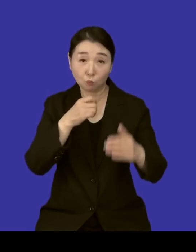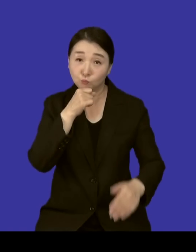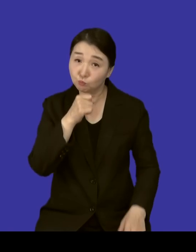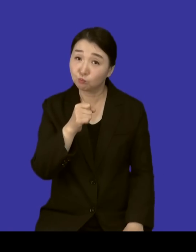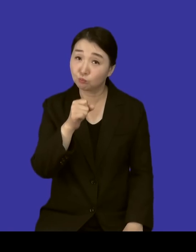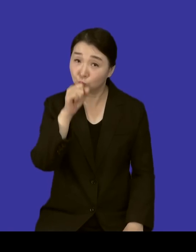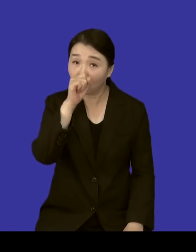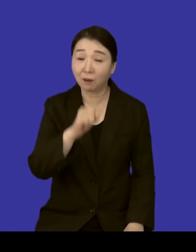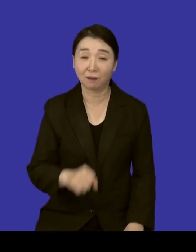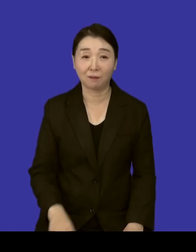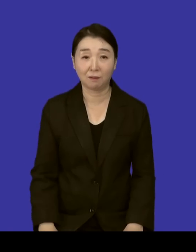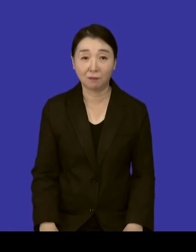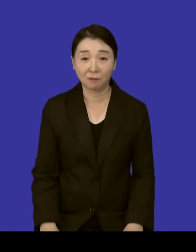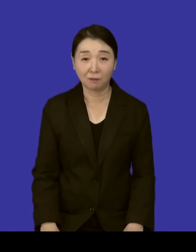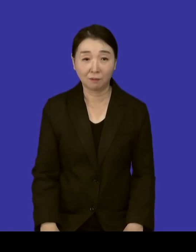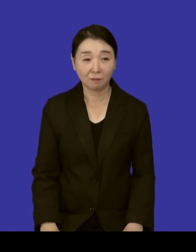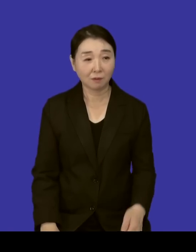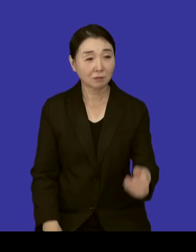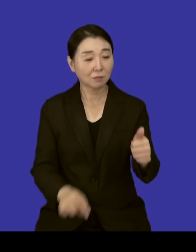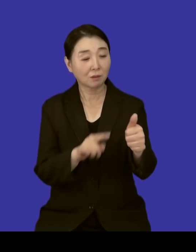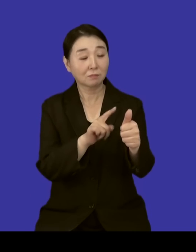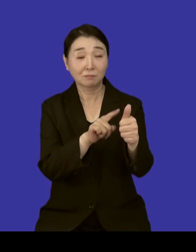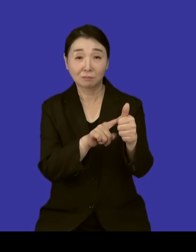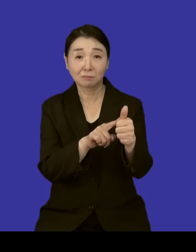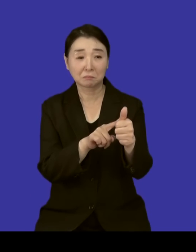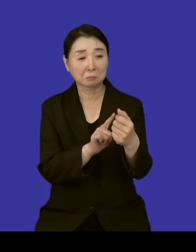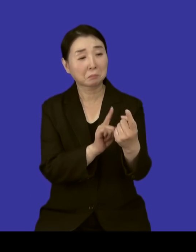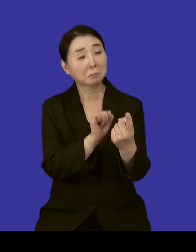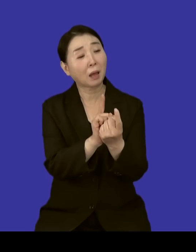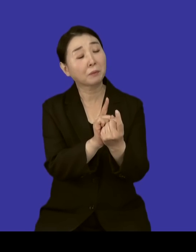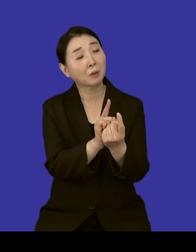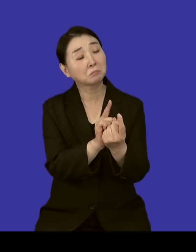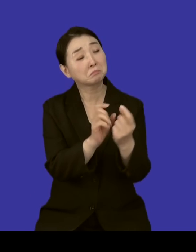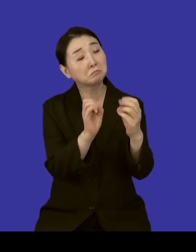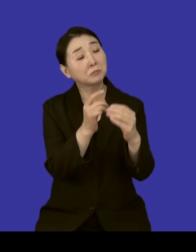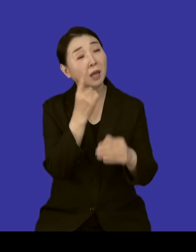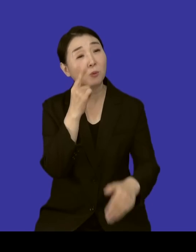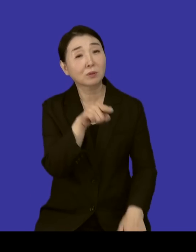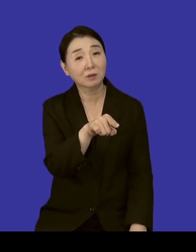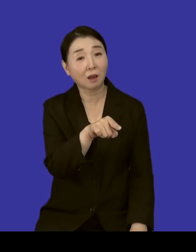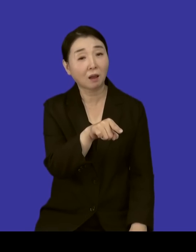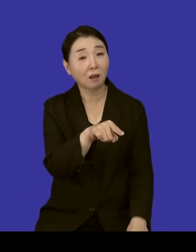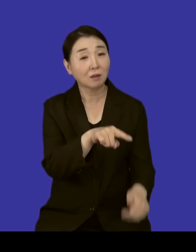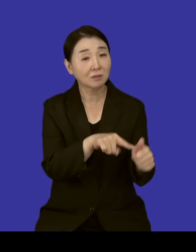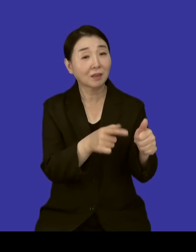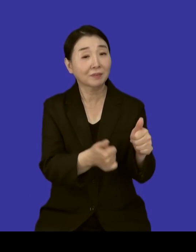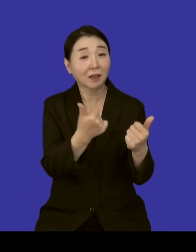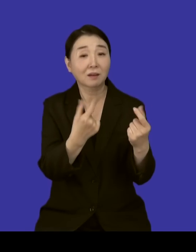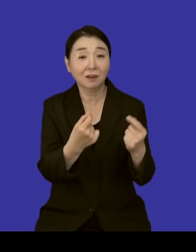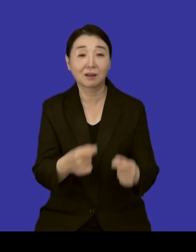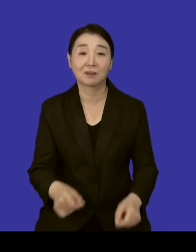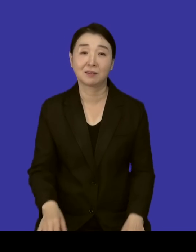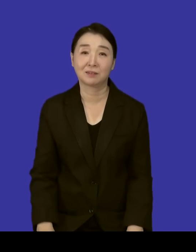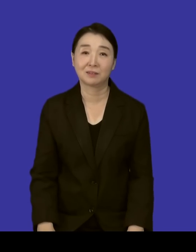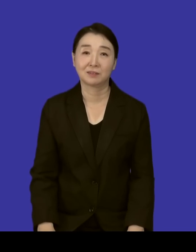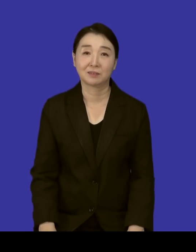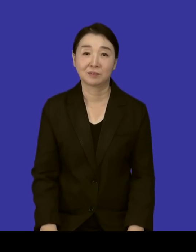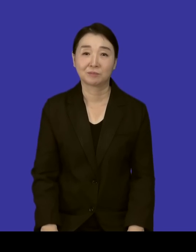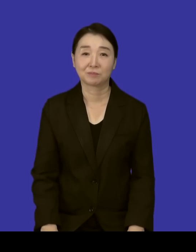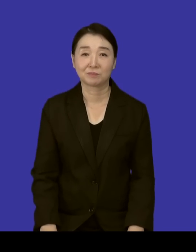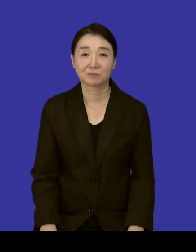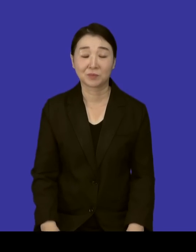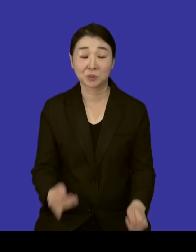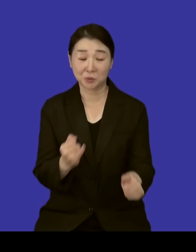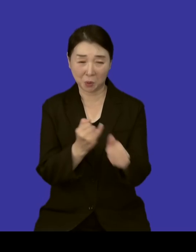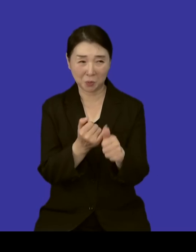근데 선을 봤는데 제가 이렇게 계산을 해보니까 이쪽이 나을 것 같은 거예요. 예, 우리 남편하고